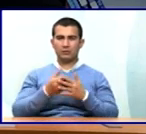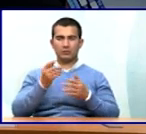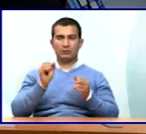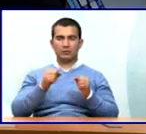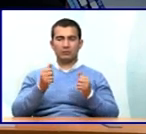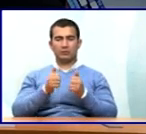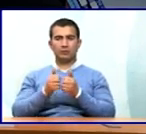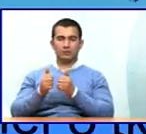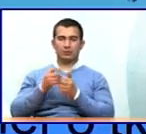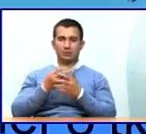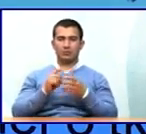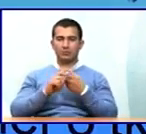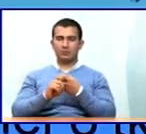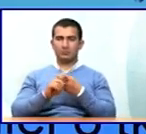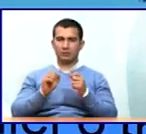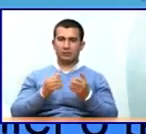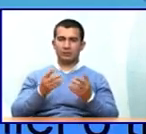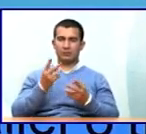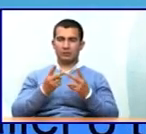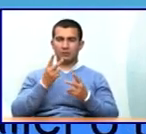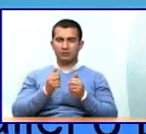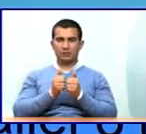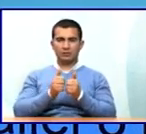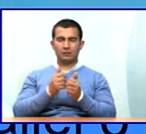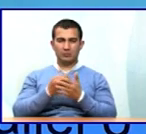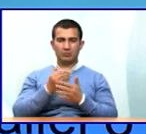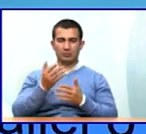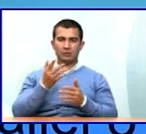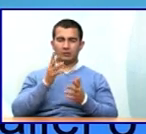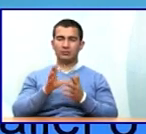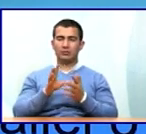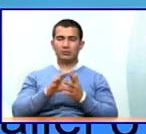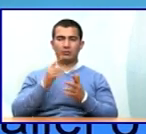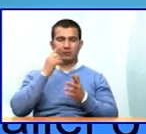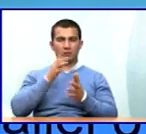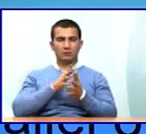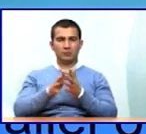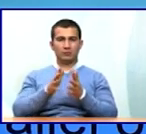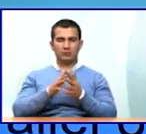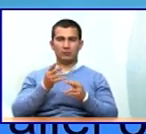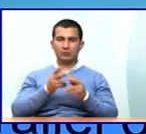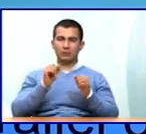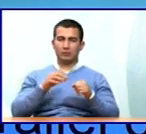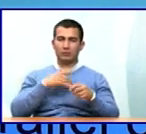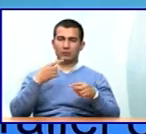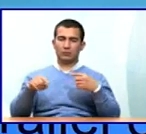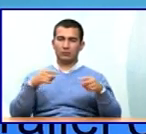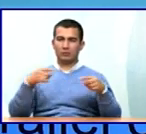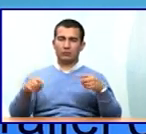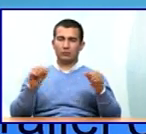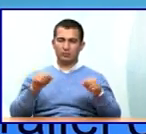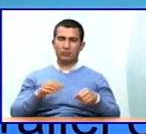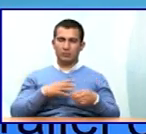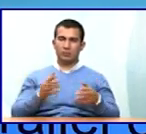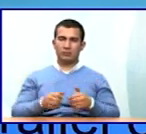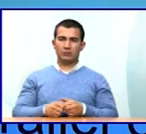tortiladi. Agar ikkita parallel o'tkazgichda o'tayotgan toklarning yo'nalishi har xil bo'lsa, bir-biriga